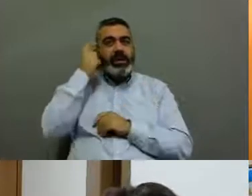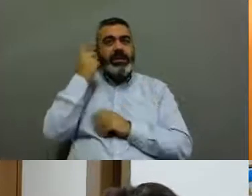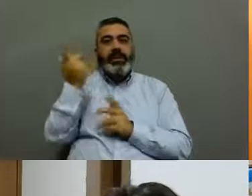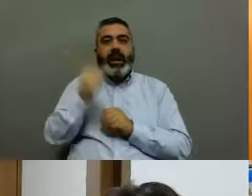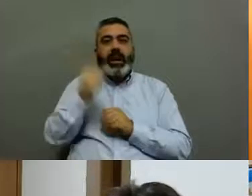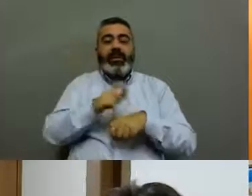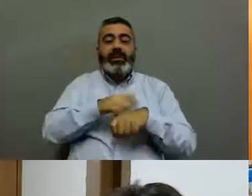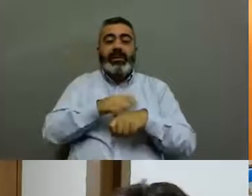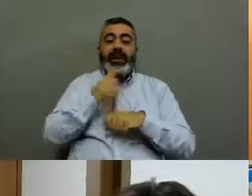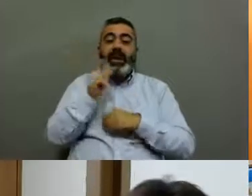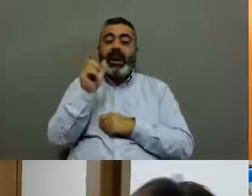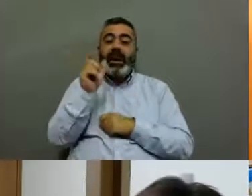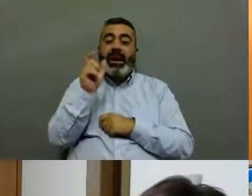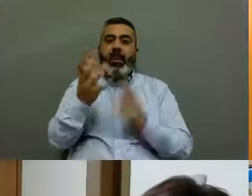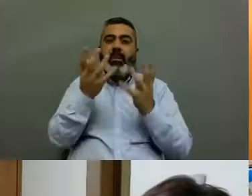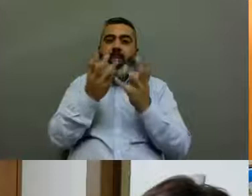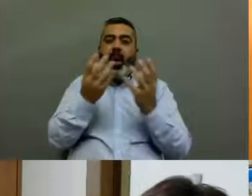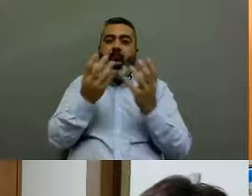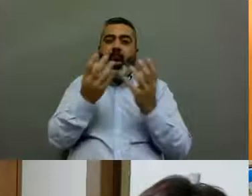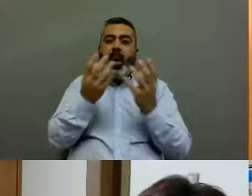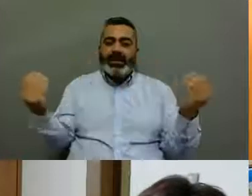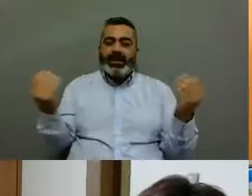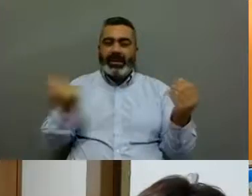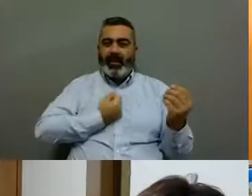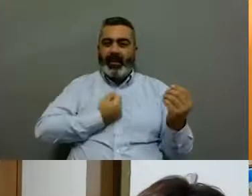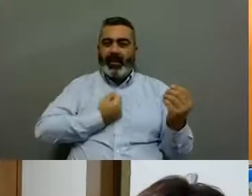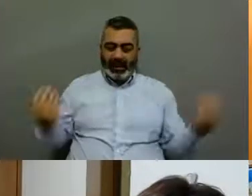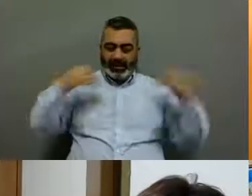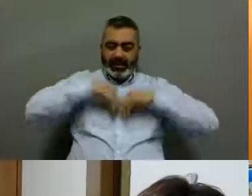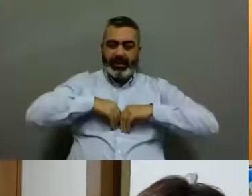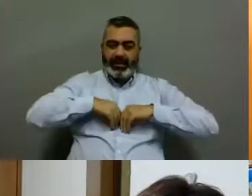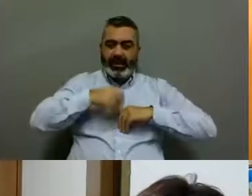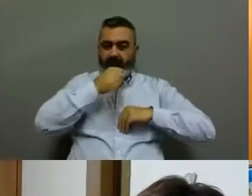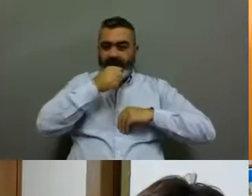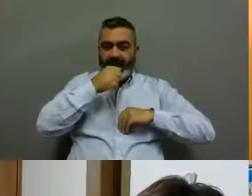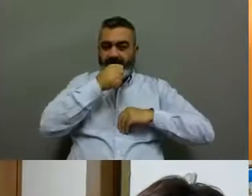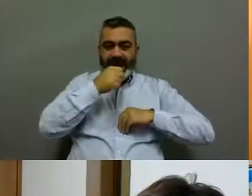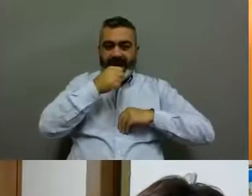αναφερόμαστε στις πολλαπλές διασταυρούμενες ταυτότητες,